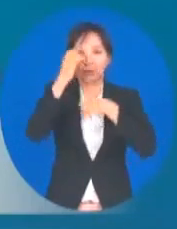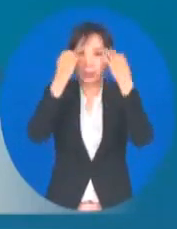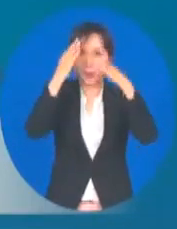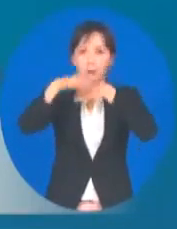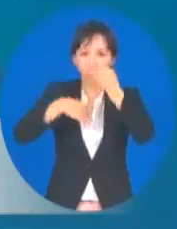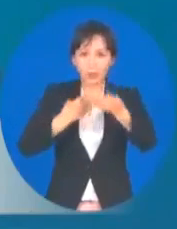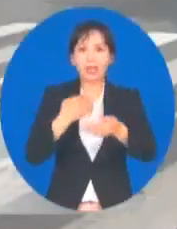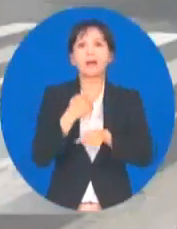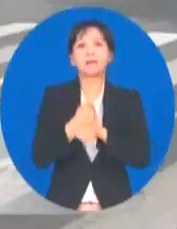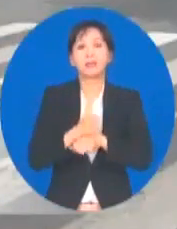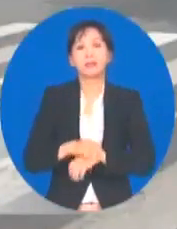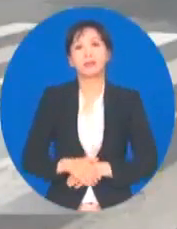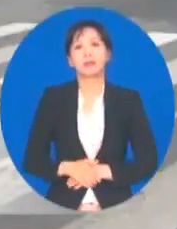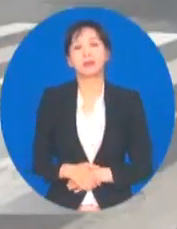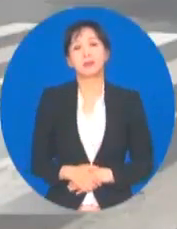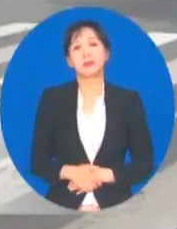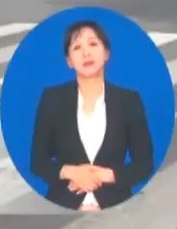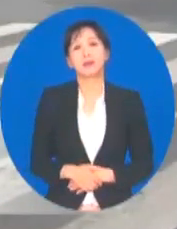교체합니다.